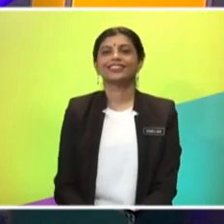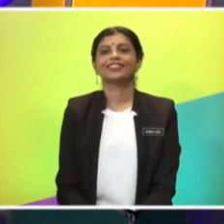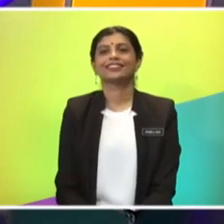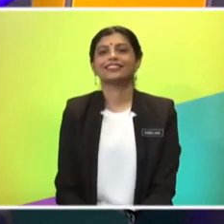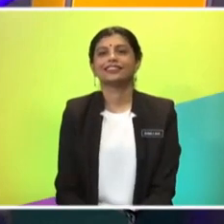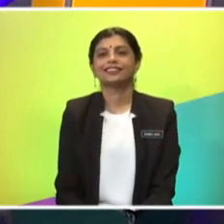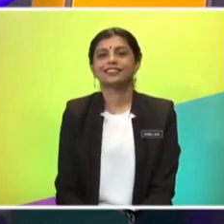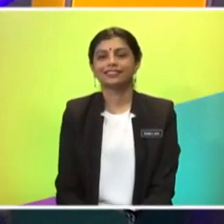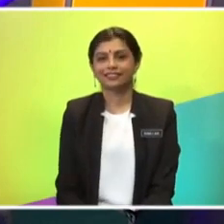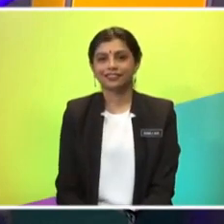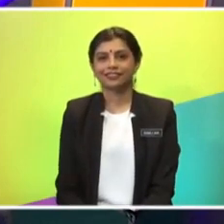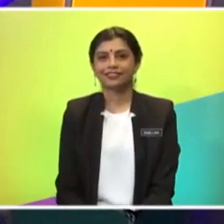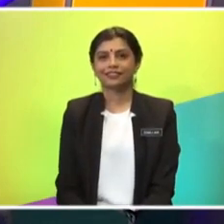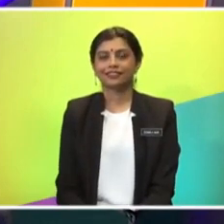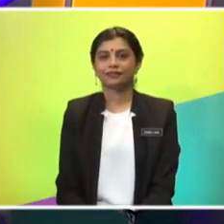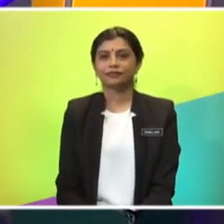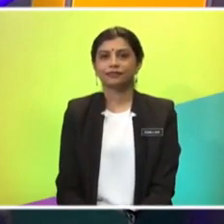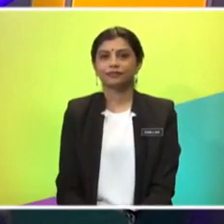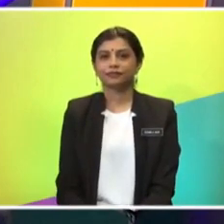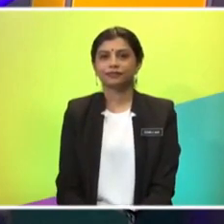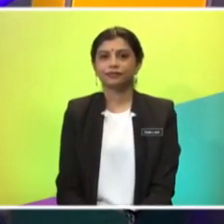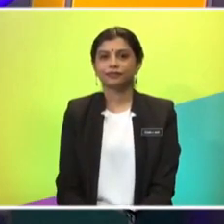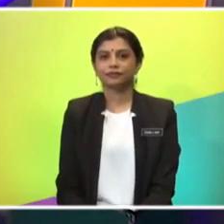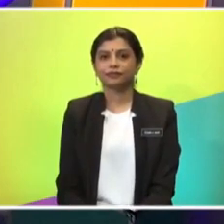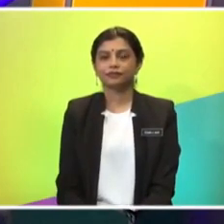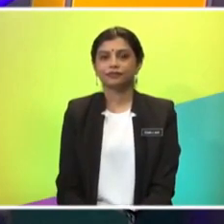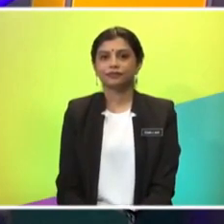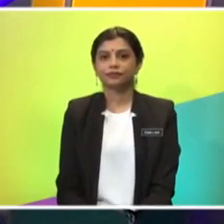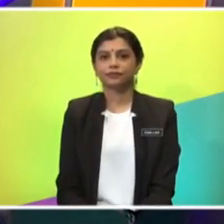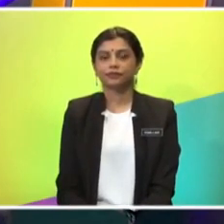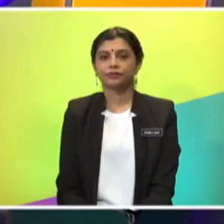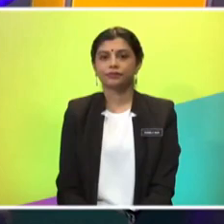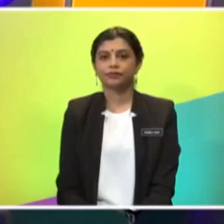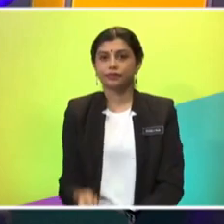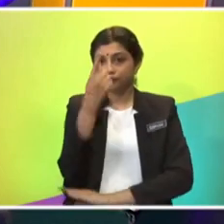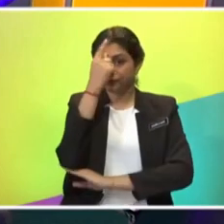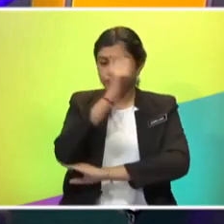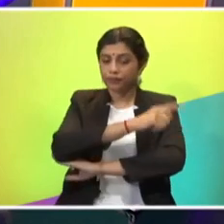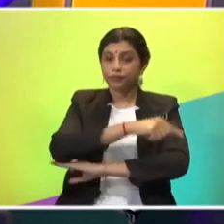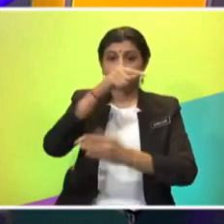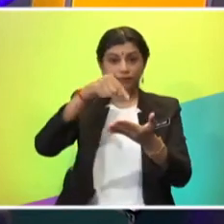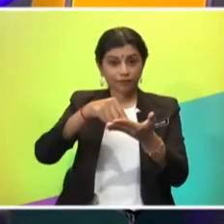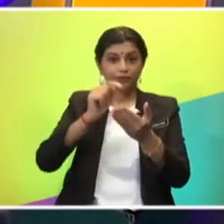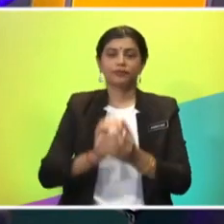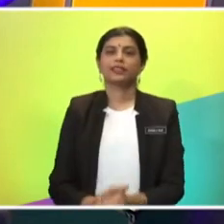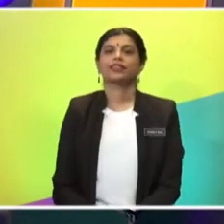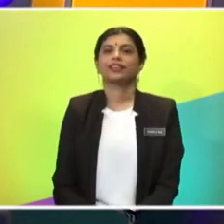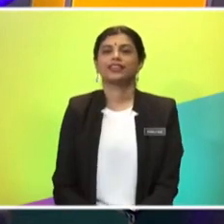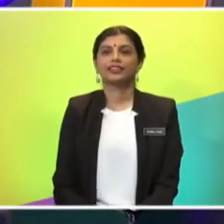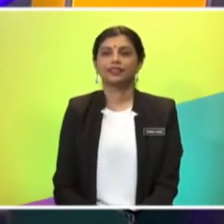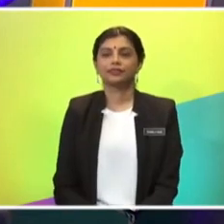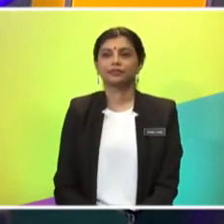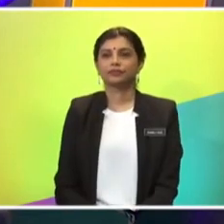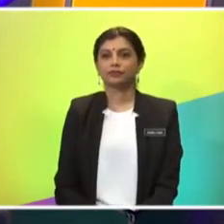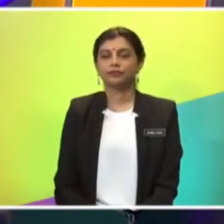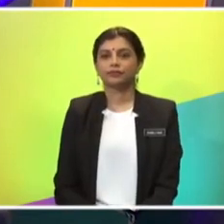Jalan Pil wilayah Persekutuan Kuala Lumpur. Baik Cikgu, untuk pagi ini kita nak tahu juga sebelum kita nak